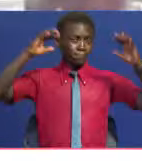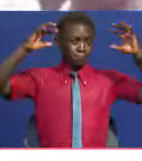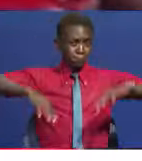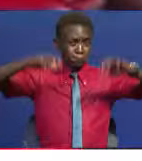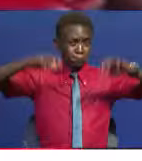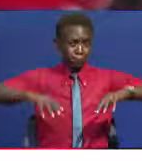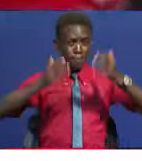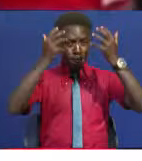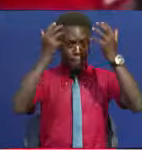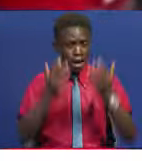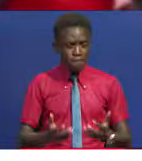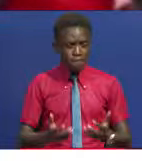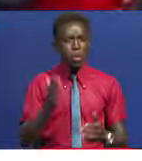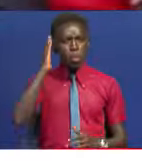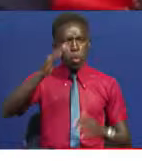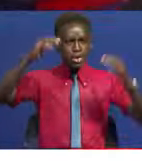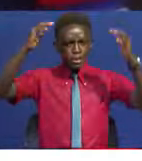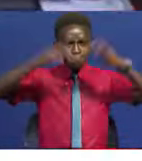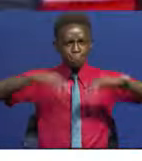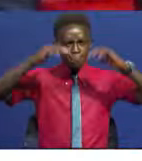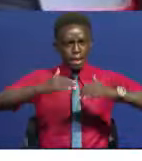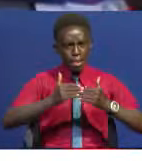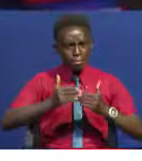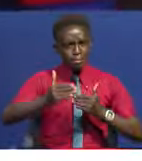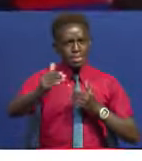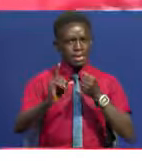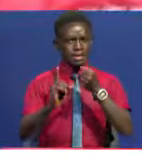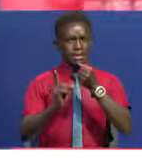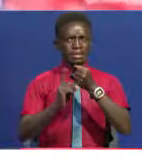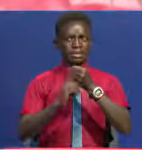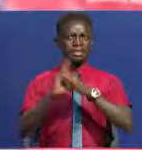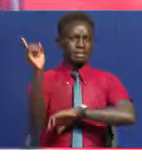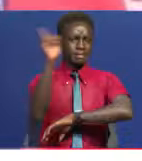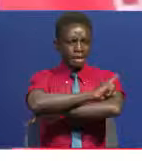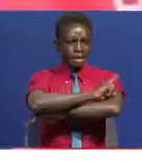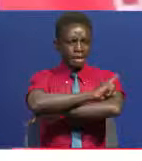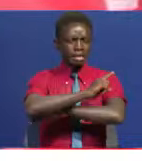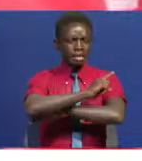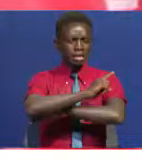kwa kipindi cha siku 5 zijazo. Nancy Okware, Darubini.